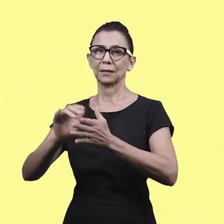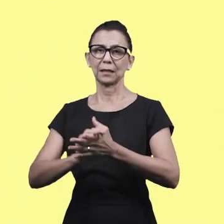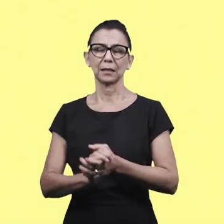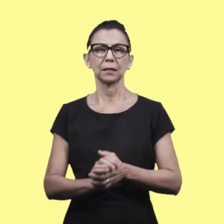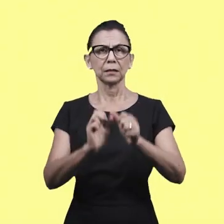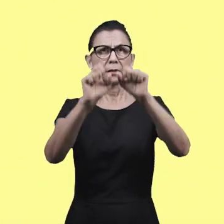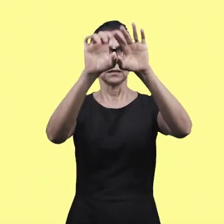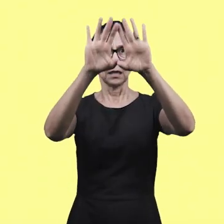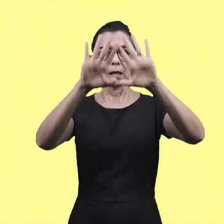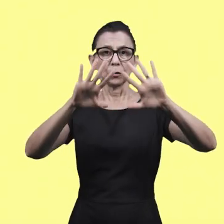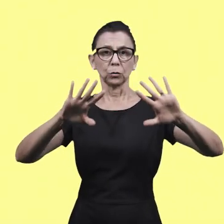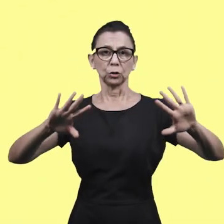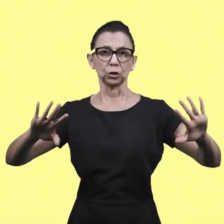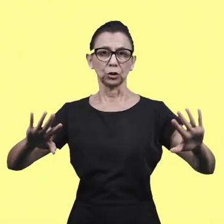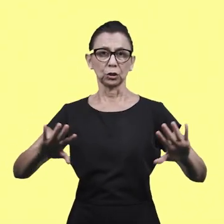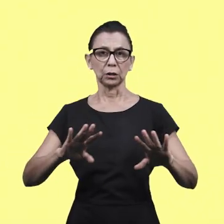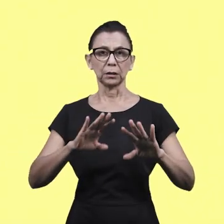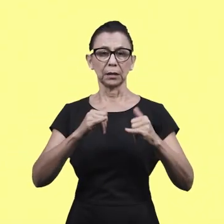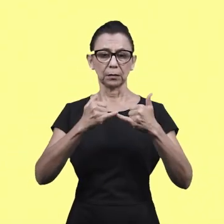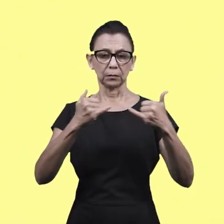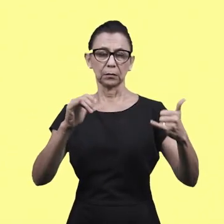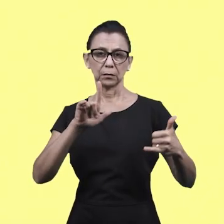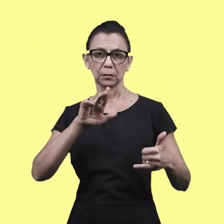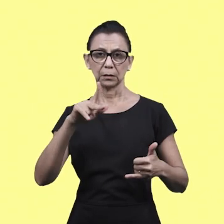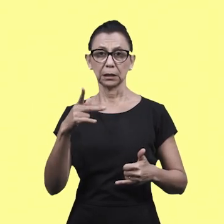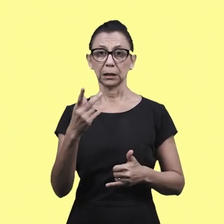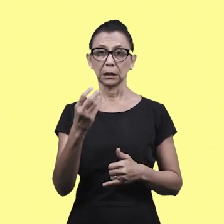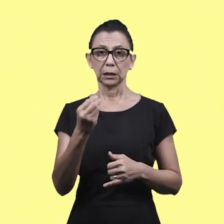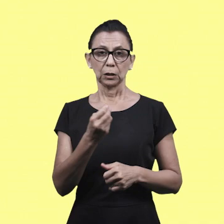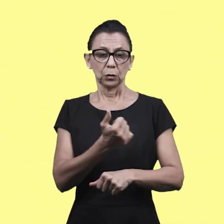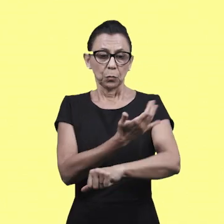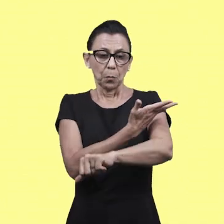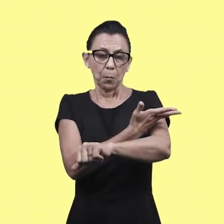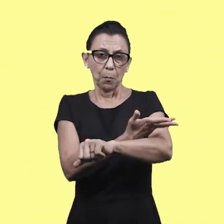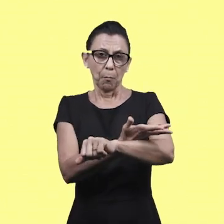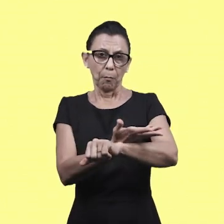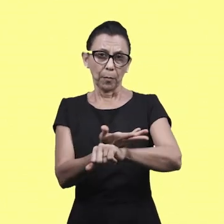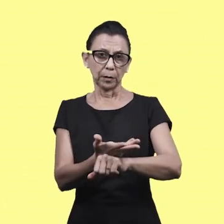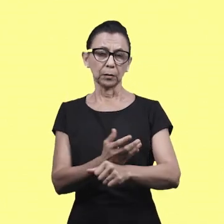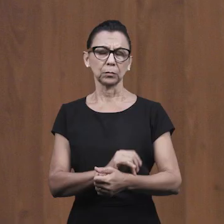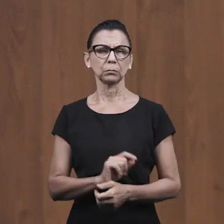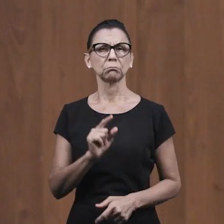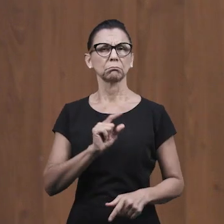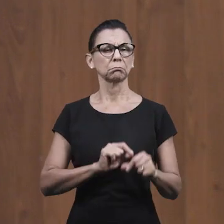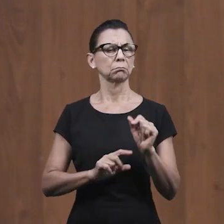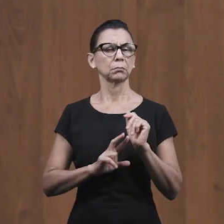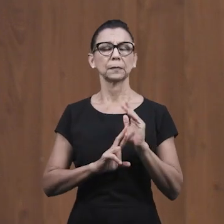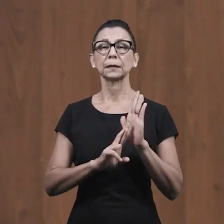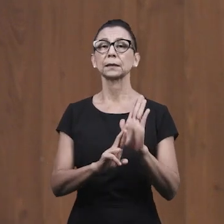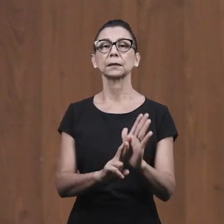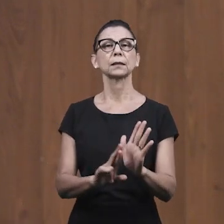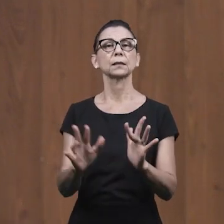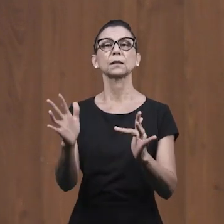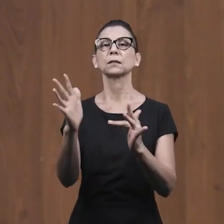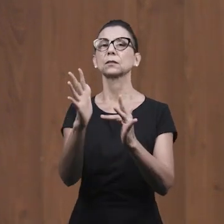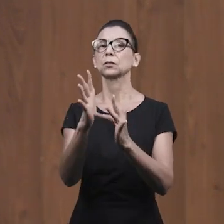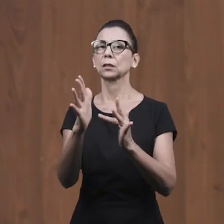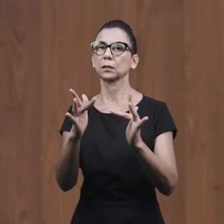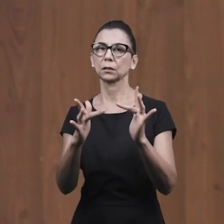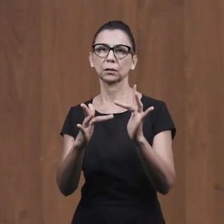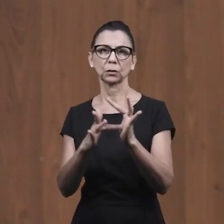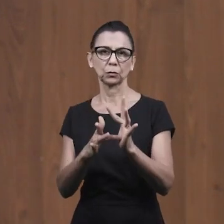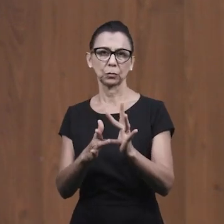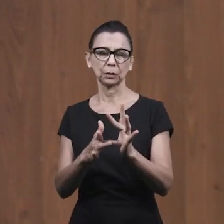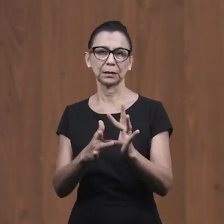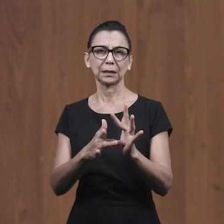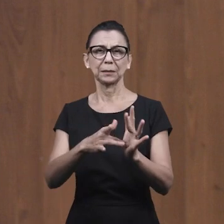tourné. Le lin blanc parle de la sainteté de Jésus. Seulement lui, qui n'a pas de péché, peut vaincre